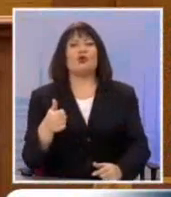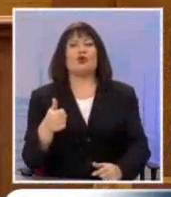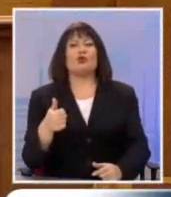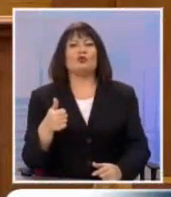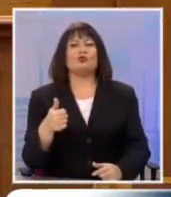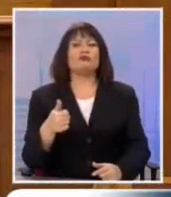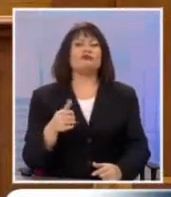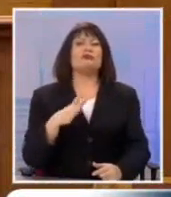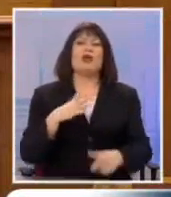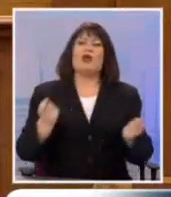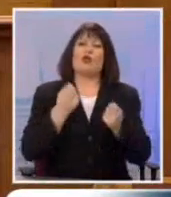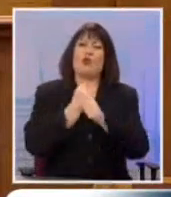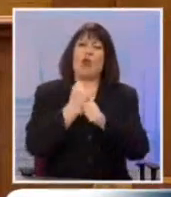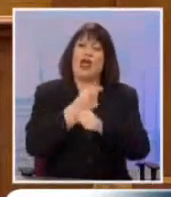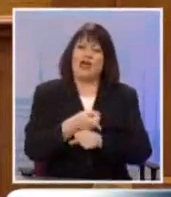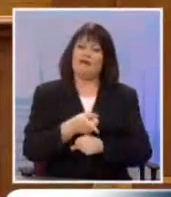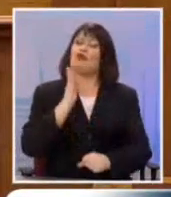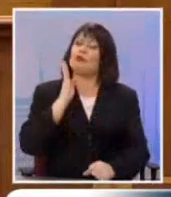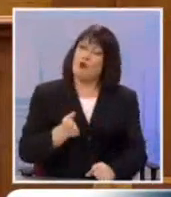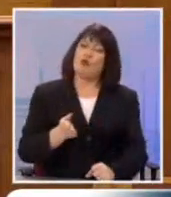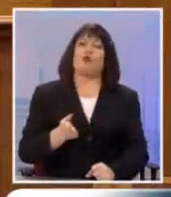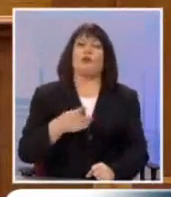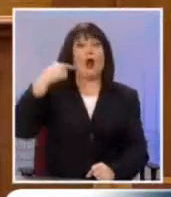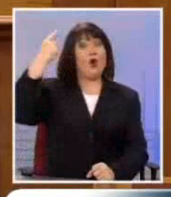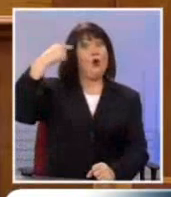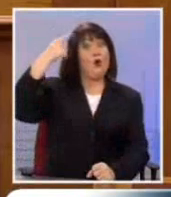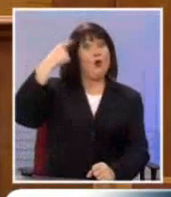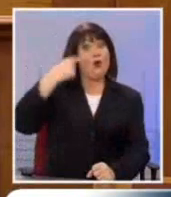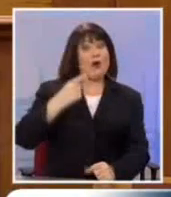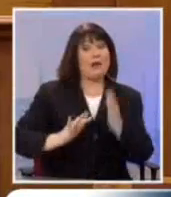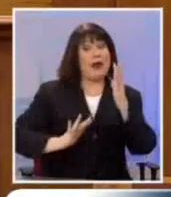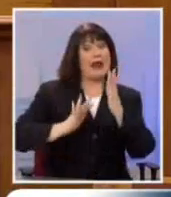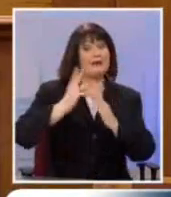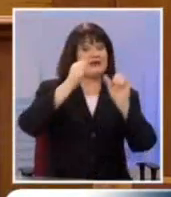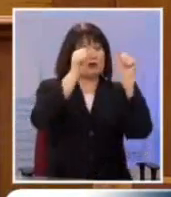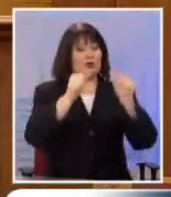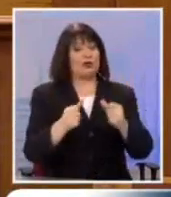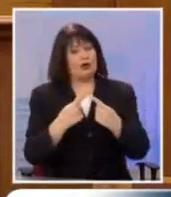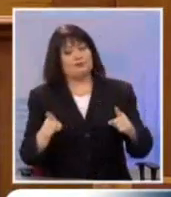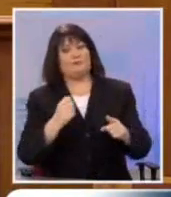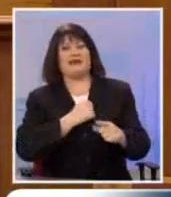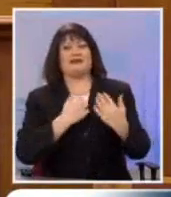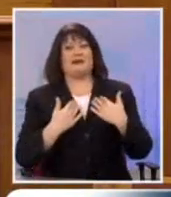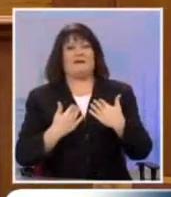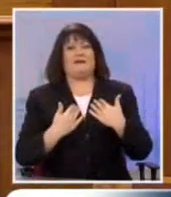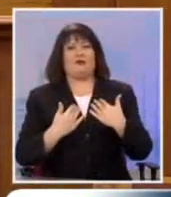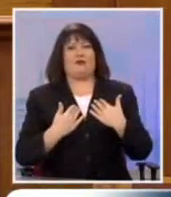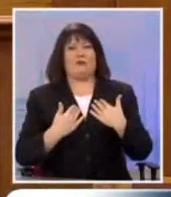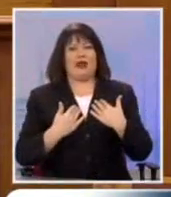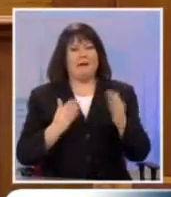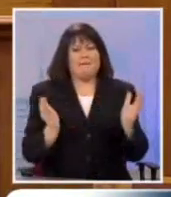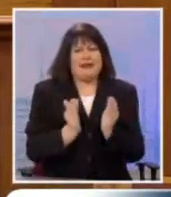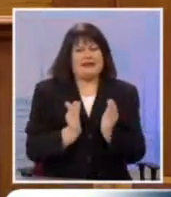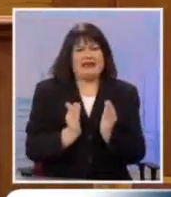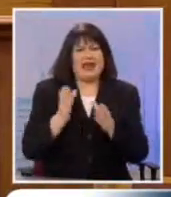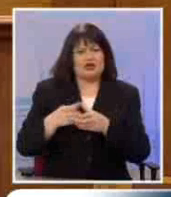από τον κόσμο της εργασίας, ακριβώς γιατί έχουμε ένα όραμα για ένα άλλο αναπτυξιακό μοντέλο που καλεί και τα μεσαία στρώματα και